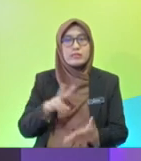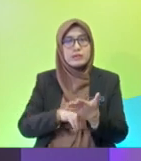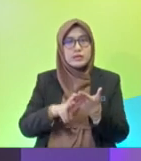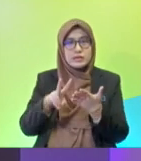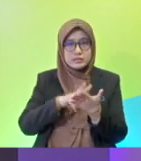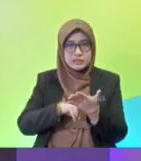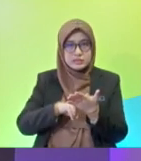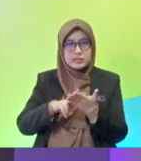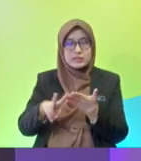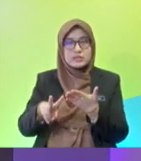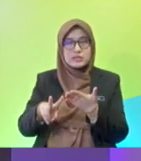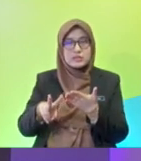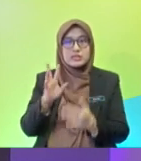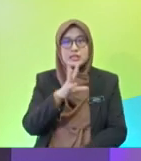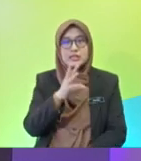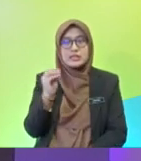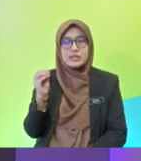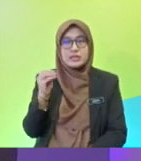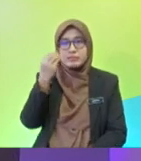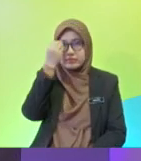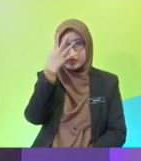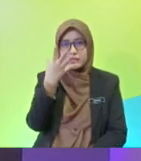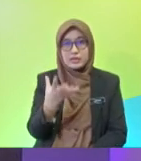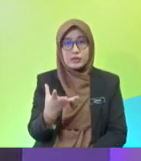yang diberikan dan nyatakan